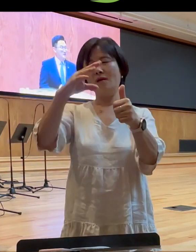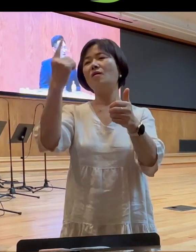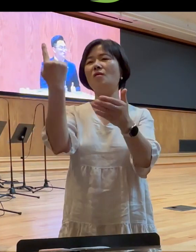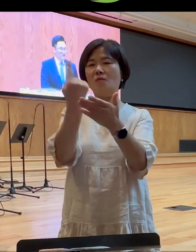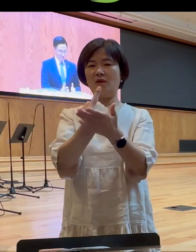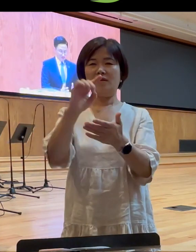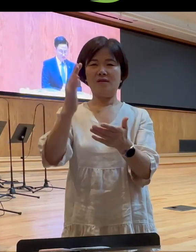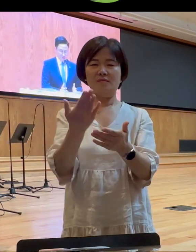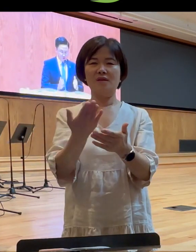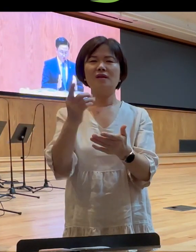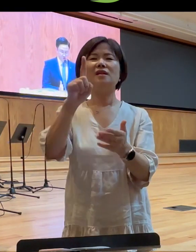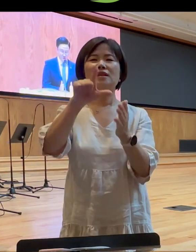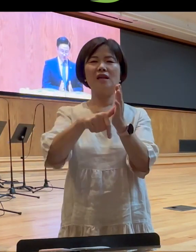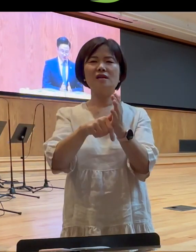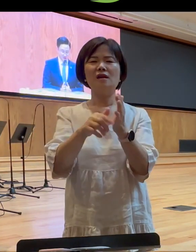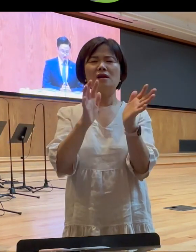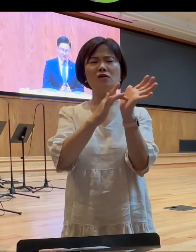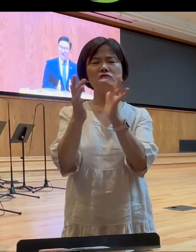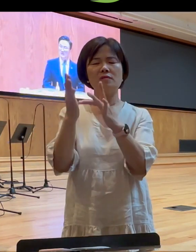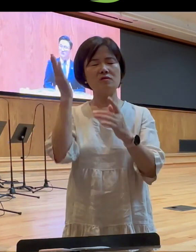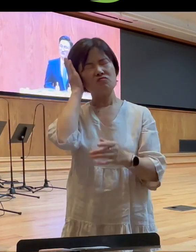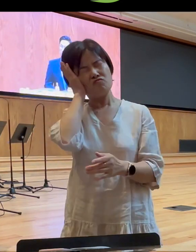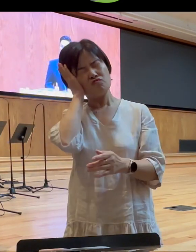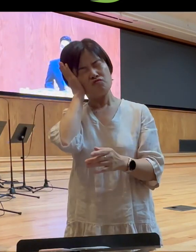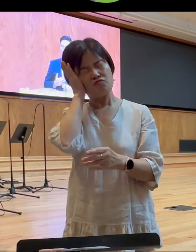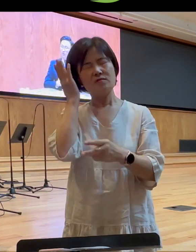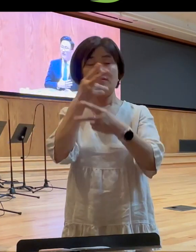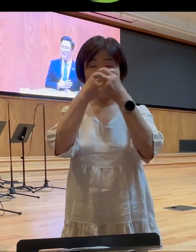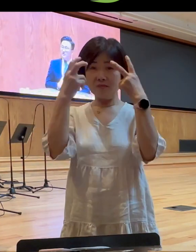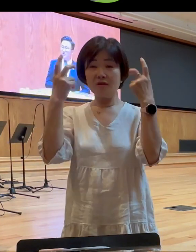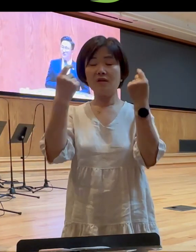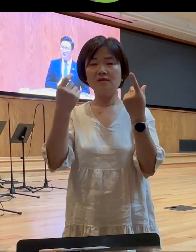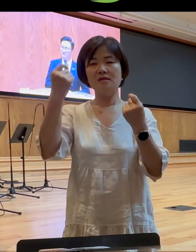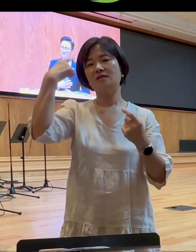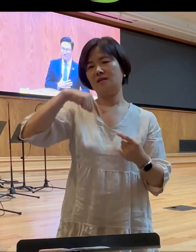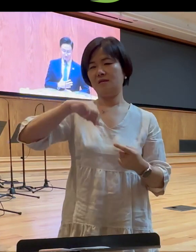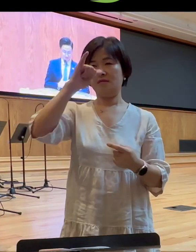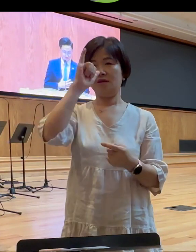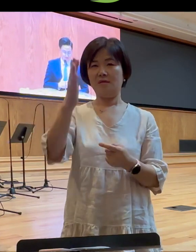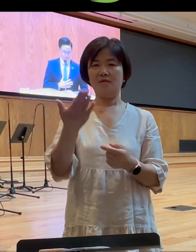마치 예수님이 주무시는 것 같은 느낌을 받기도 하는 것이죠.